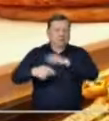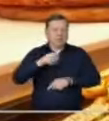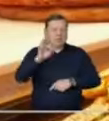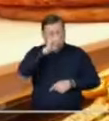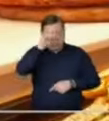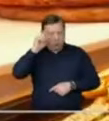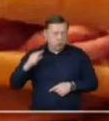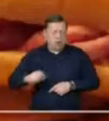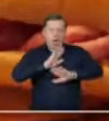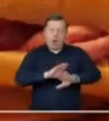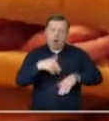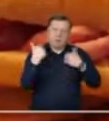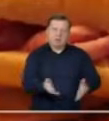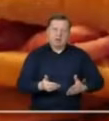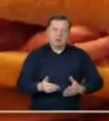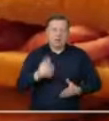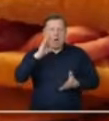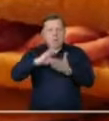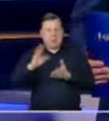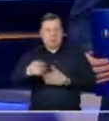i uchroniła ją przed uzurpatorami.